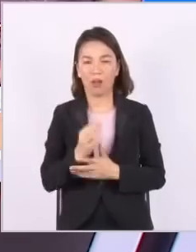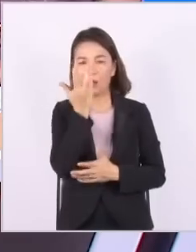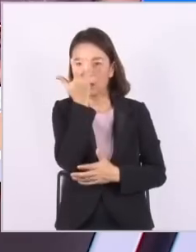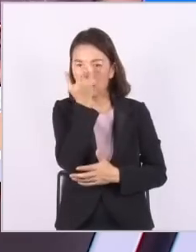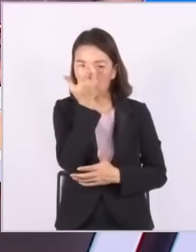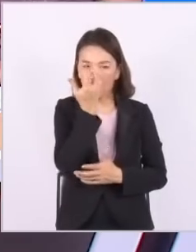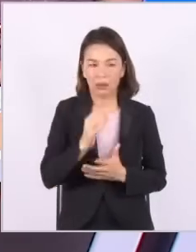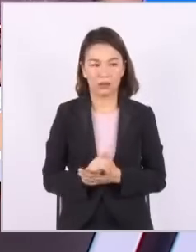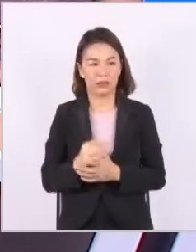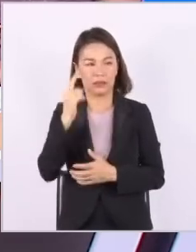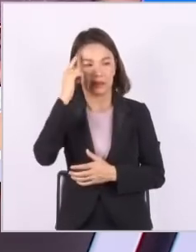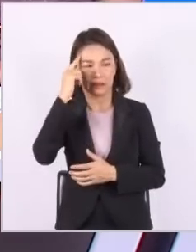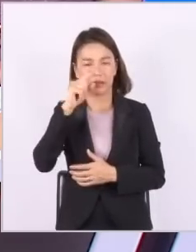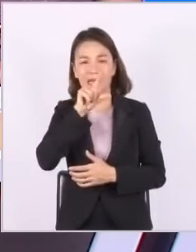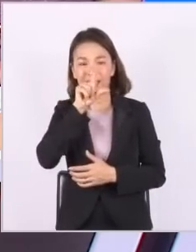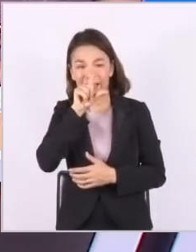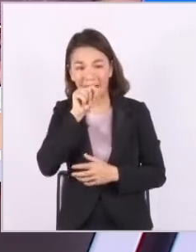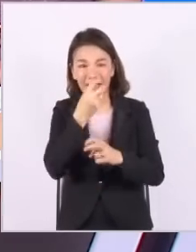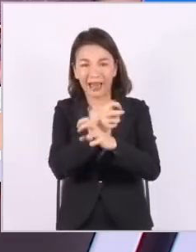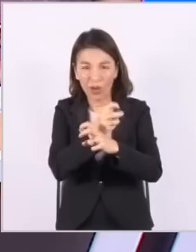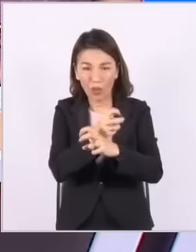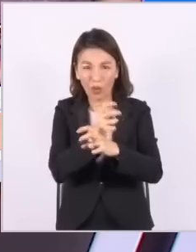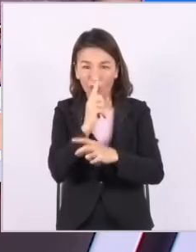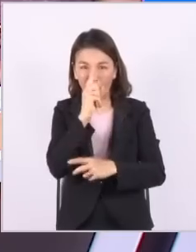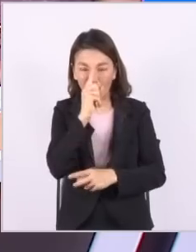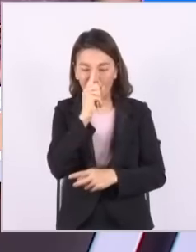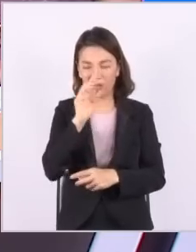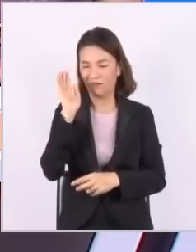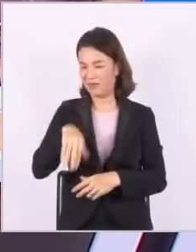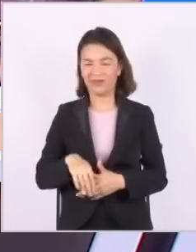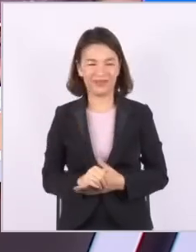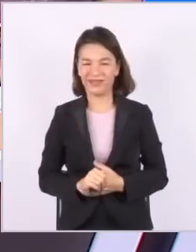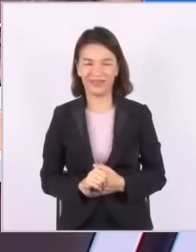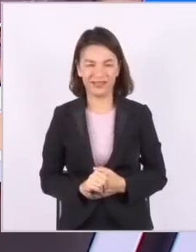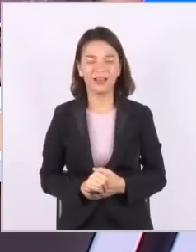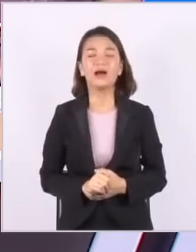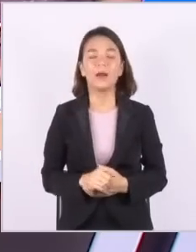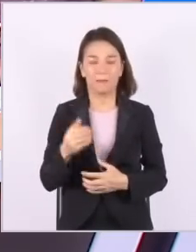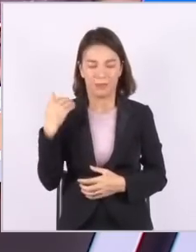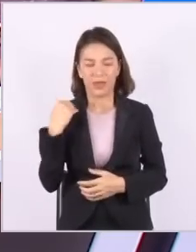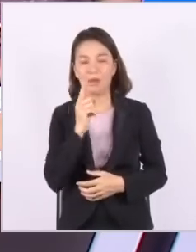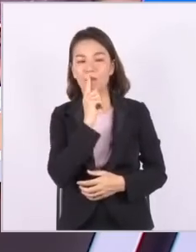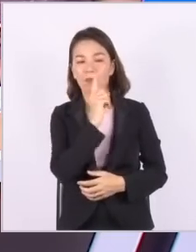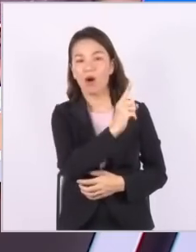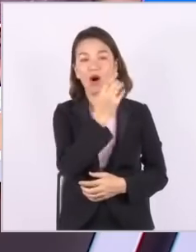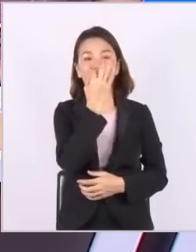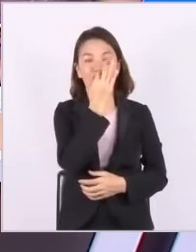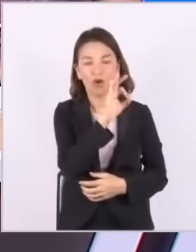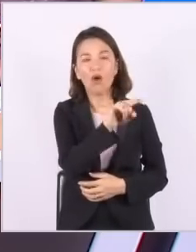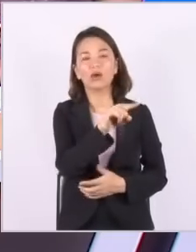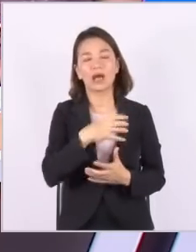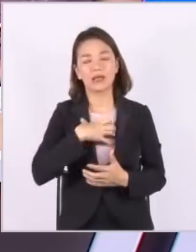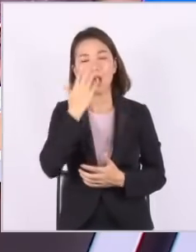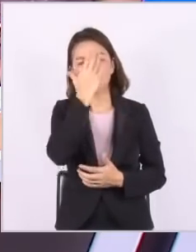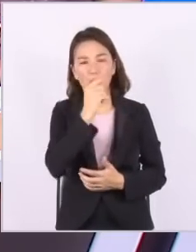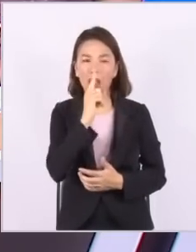ดูกไก่มาทำให้หรือเปล่าก็ไม่รู้ ค่ะโอกาสเป็นว่าเริ่มทยอยมีมาเรื่อยๆนะคะผู้เสียหายที่อยากสวยแล้วไม่ได้สวยนะคะ